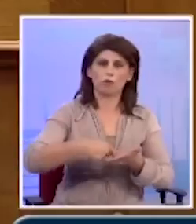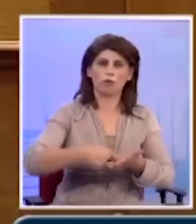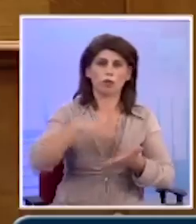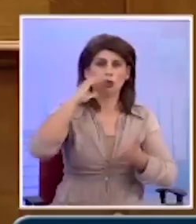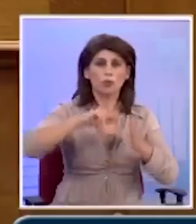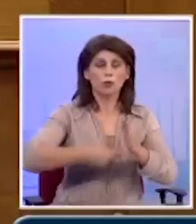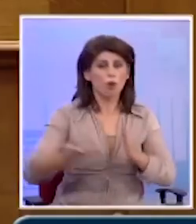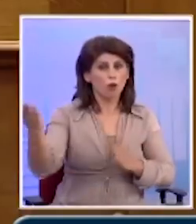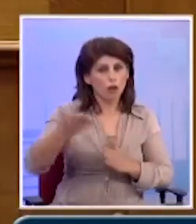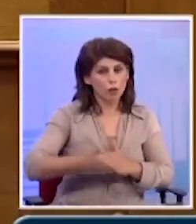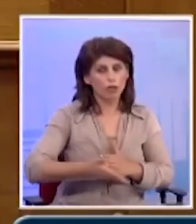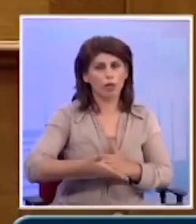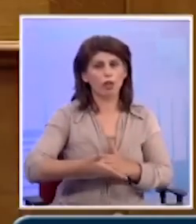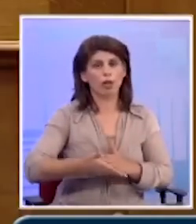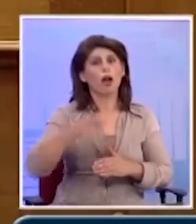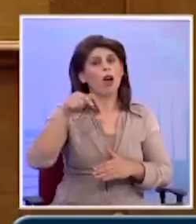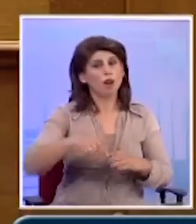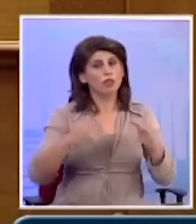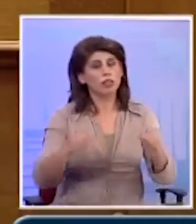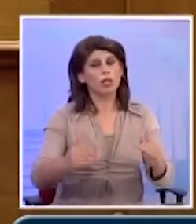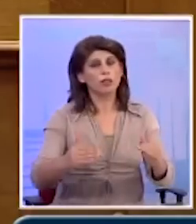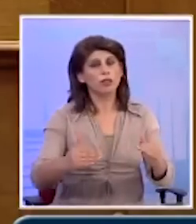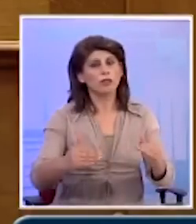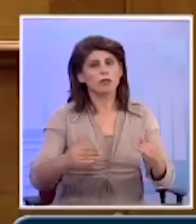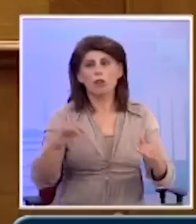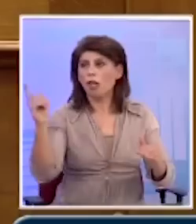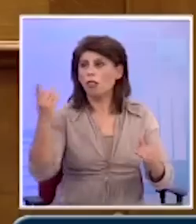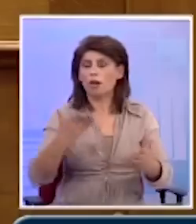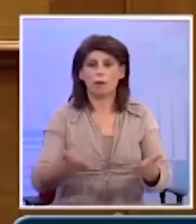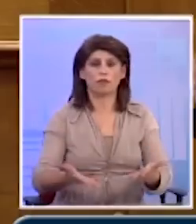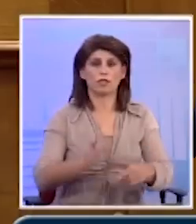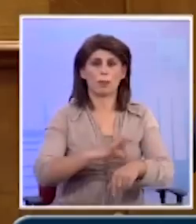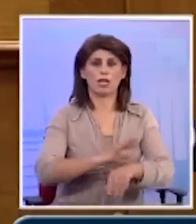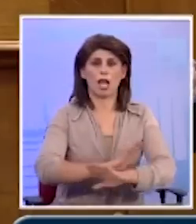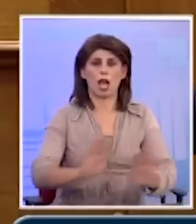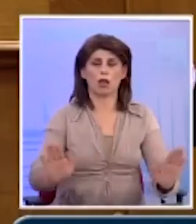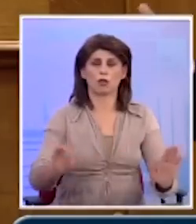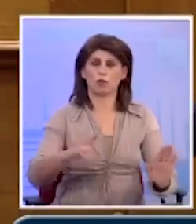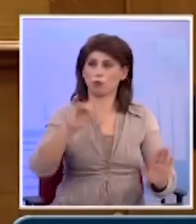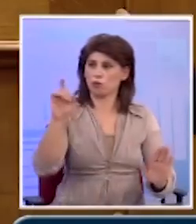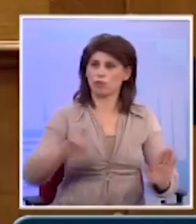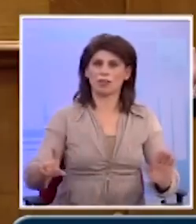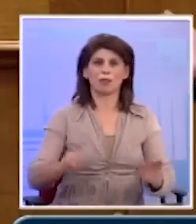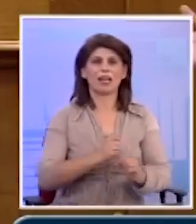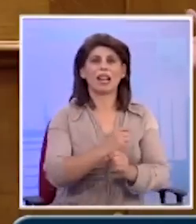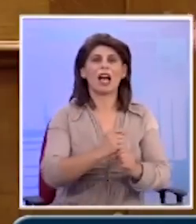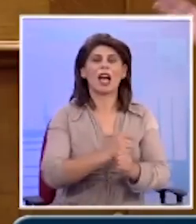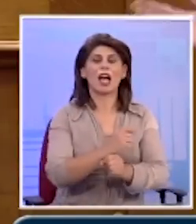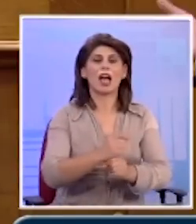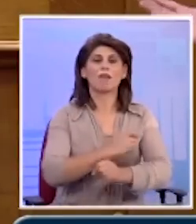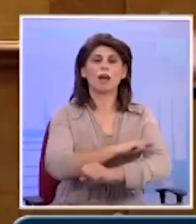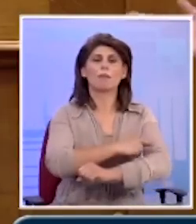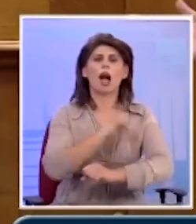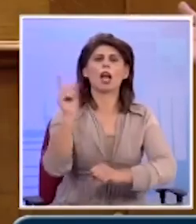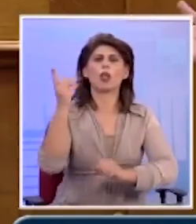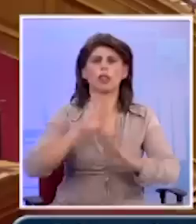και το μνημόνιο ήρθε αυτή την κατάσταση να τη γιατρέψει. Αλήθεια. Αλήθεια. Αυτό που ζήσαμε είναι γιατριά. Αυτό